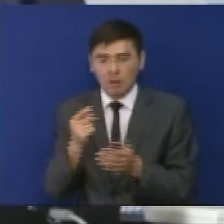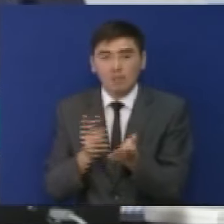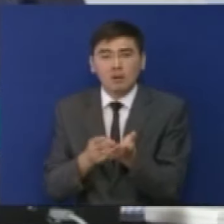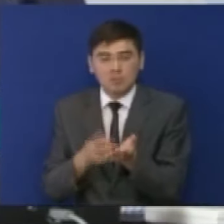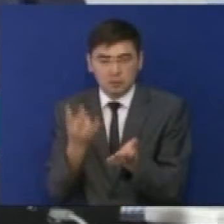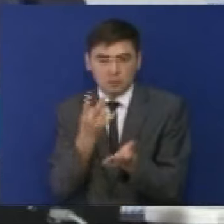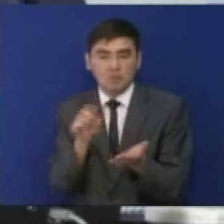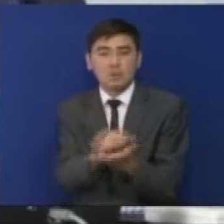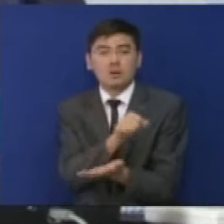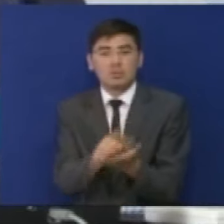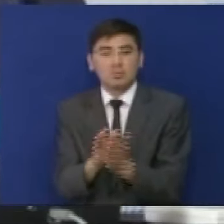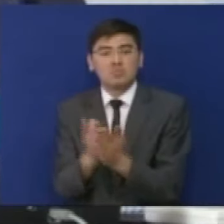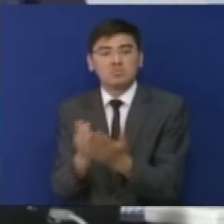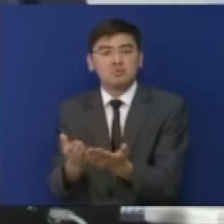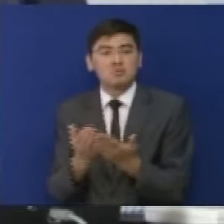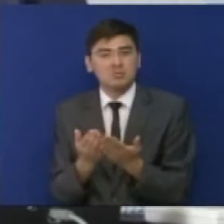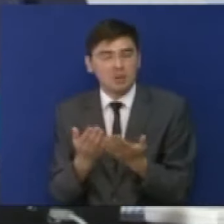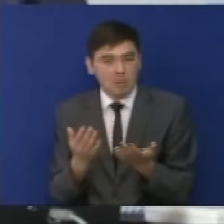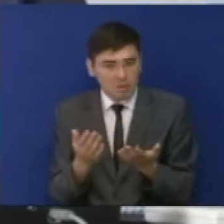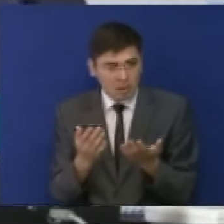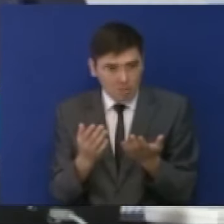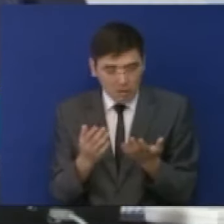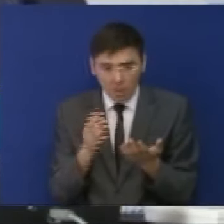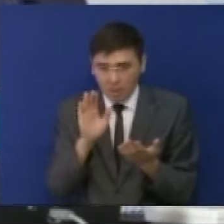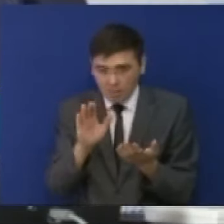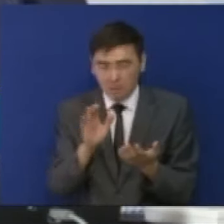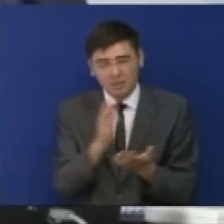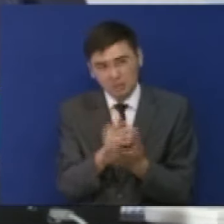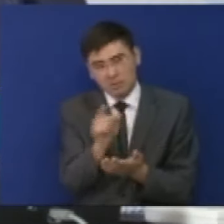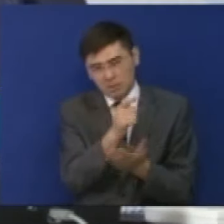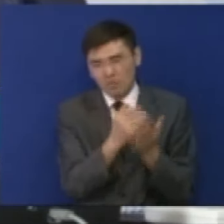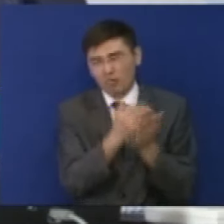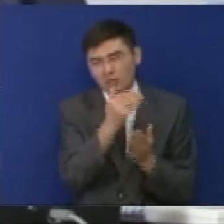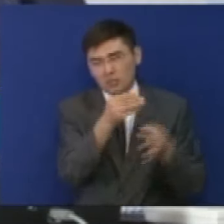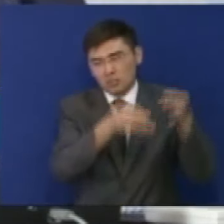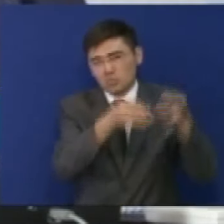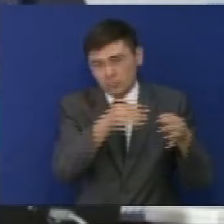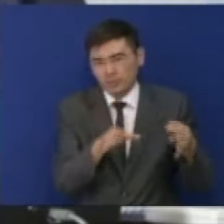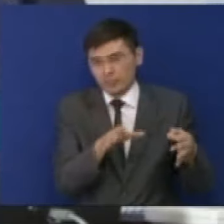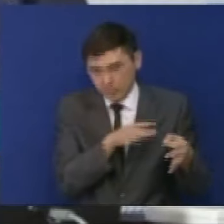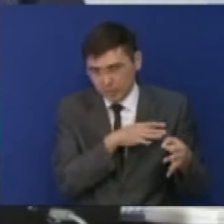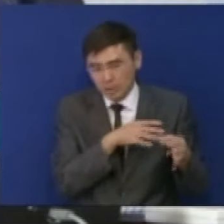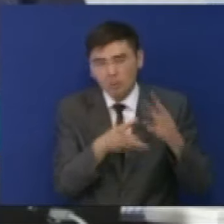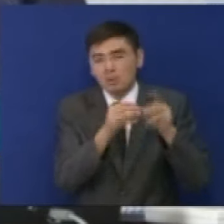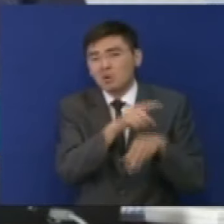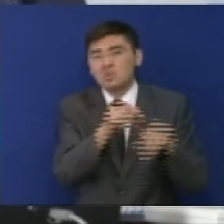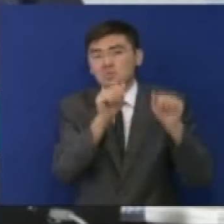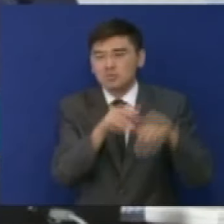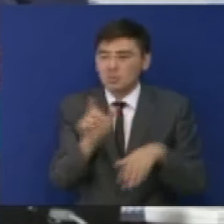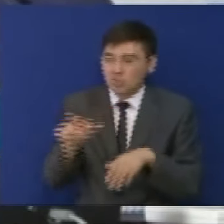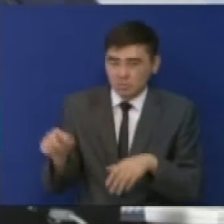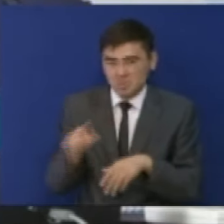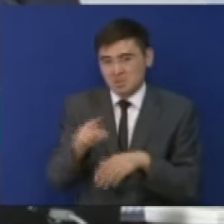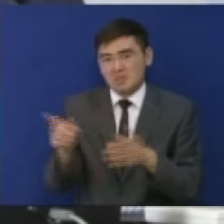удостоверение, выданное в установленном порядке. Тем не менее, есть факты и судебные решения Верховного суда,